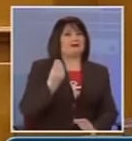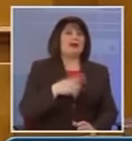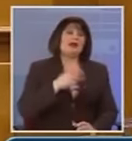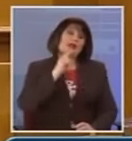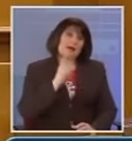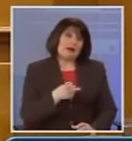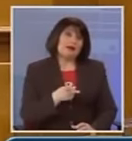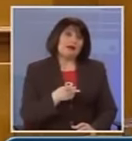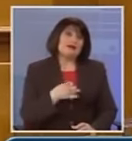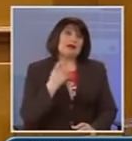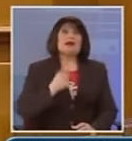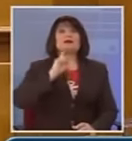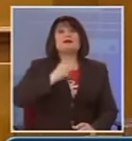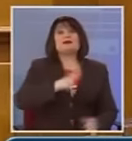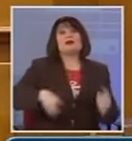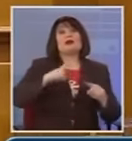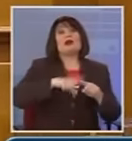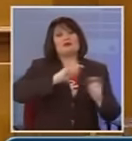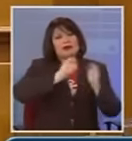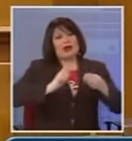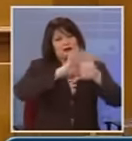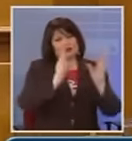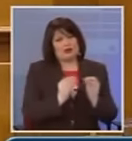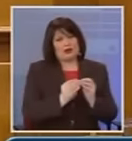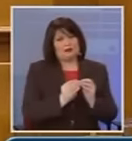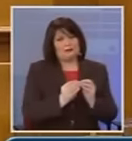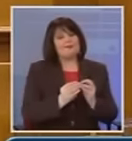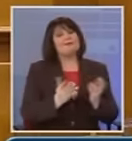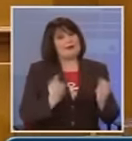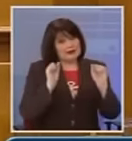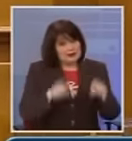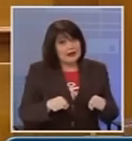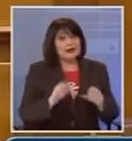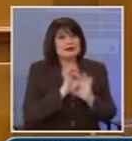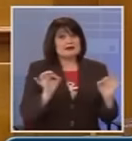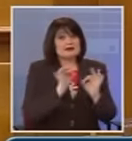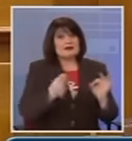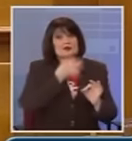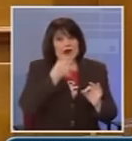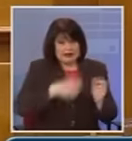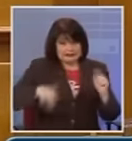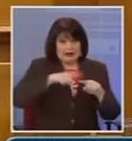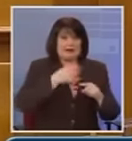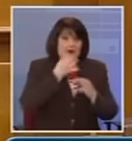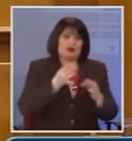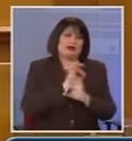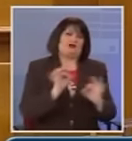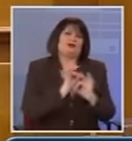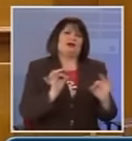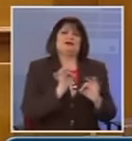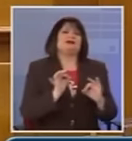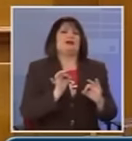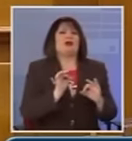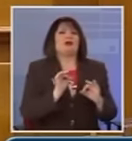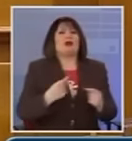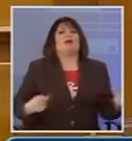έχετε την εντολή του ελληνικού λαού να τα αλλάξετε όλα. Ναι, αλλά διαβεβαιώνετε τους πάντες μέσα στη χώρα ότι δεν πρόκειται να